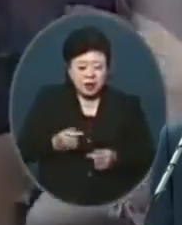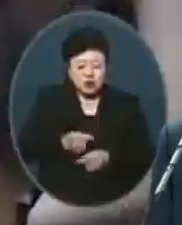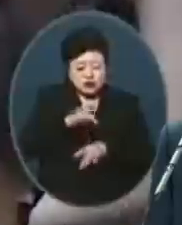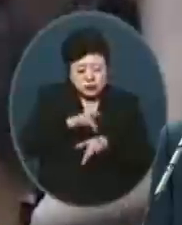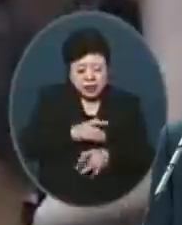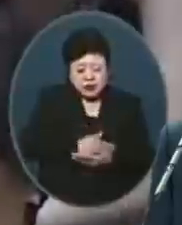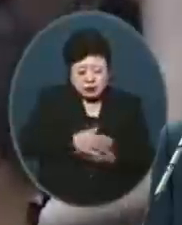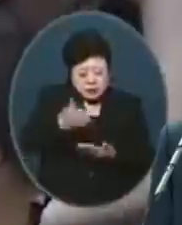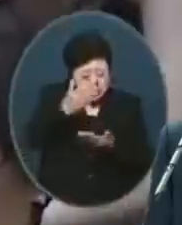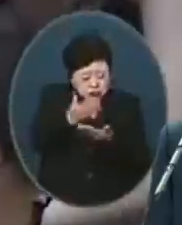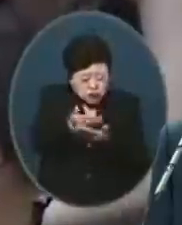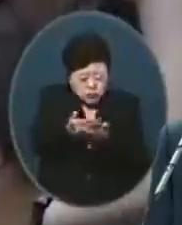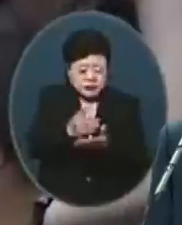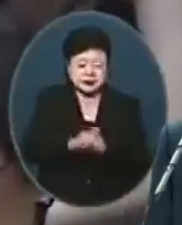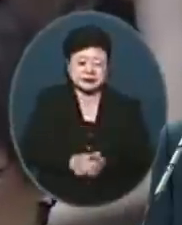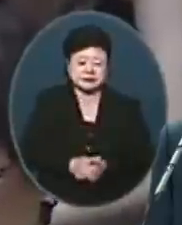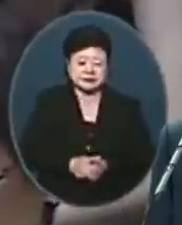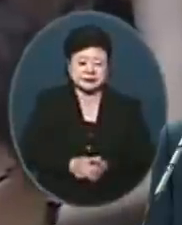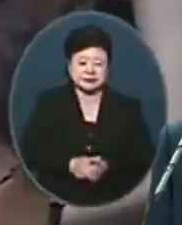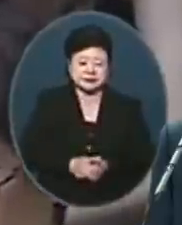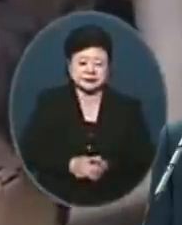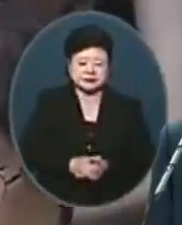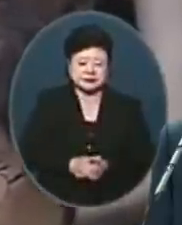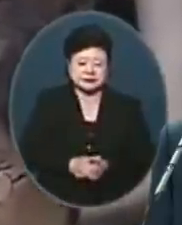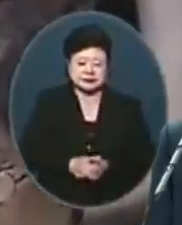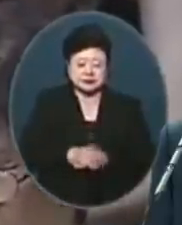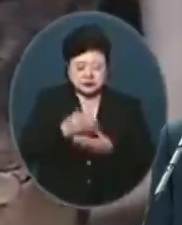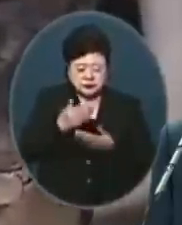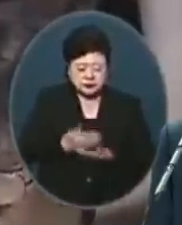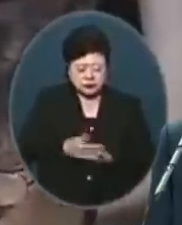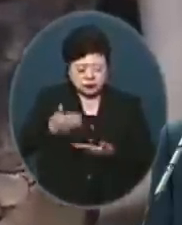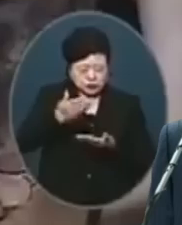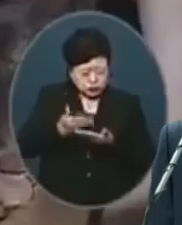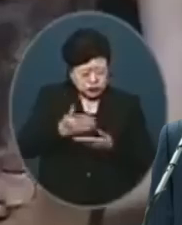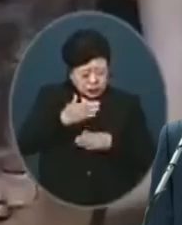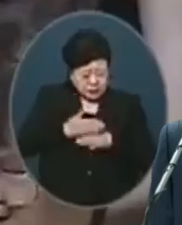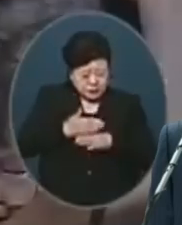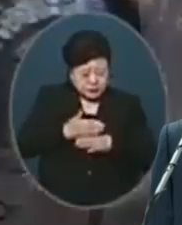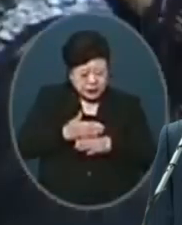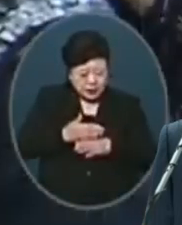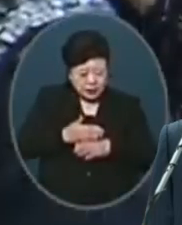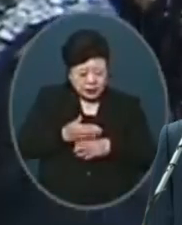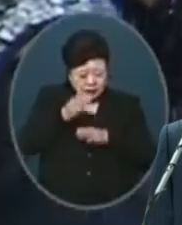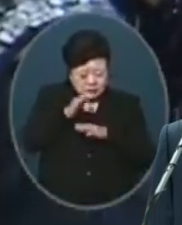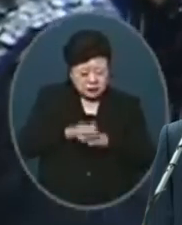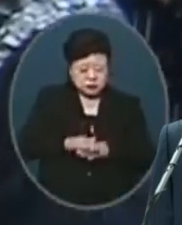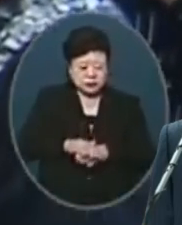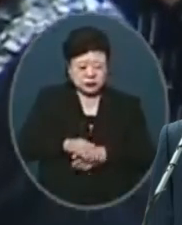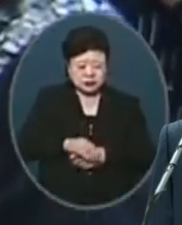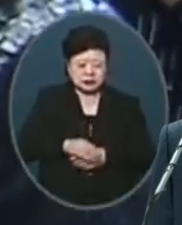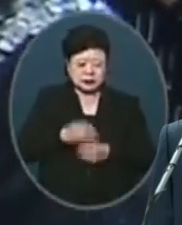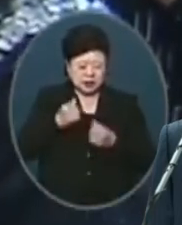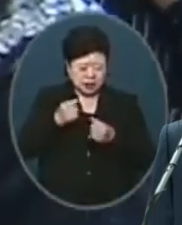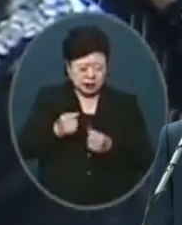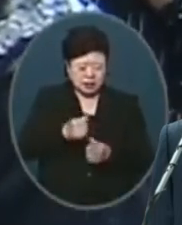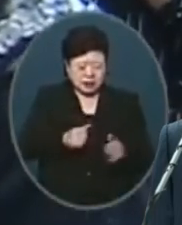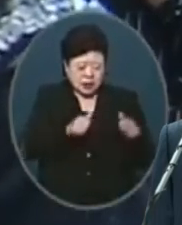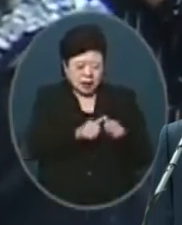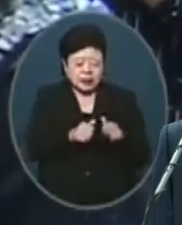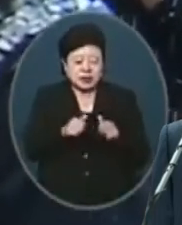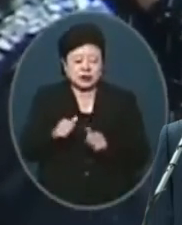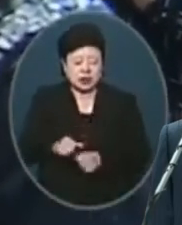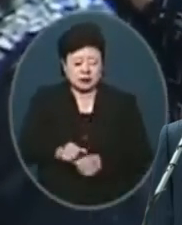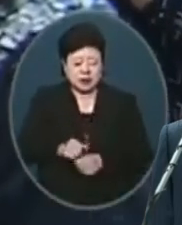마귀를 물리쳐 주시옵시고 건강을 주심을 감사합니다. 건강한 성도들이 다 되어서 하나님과 함께